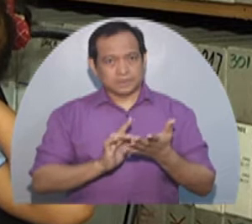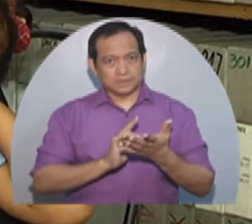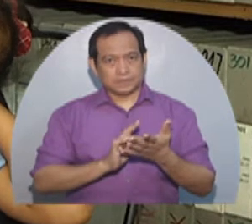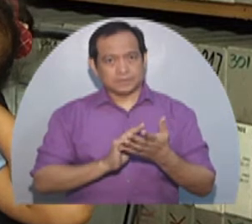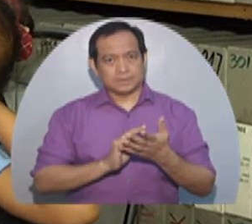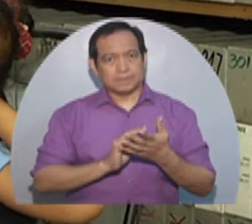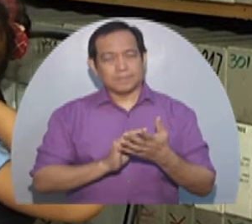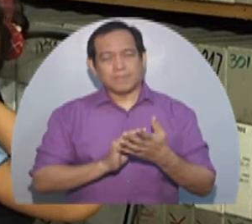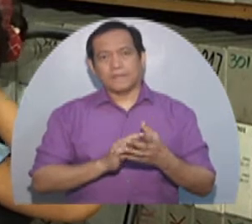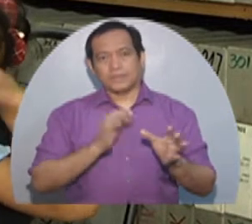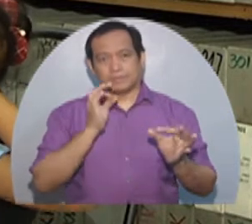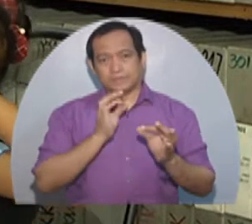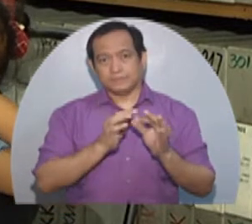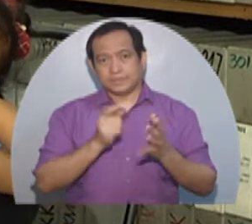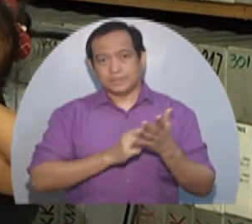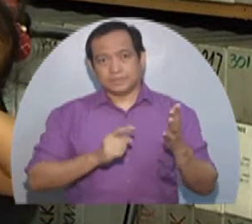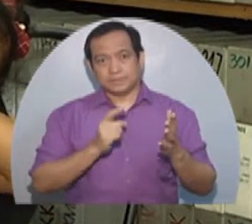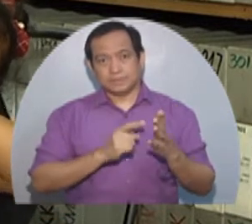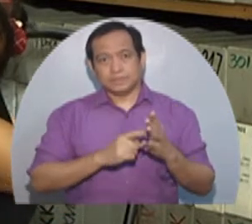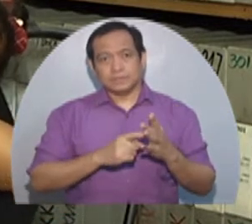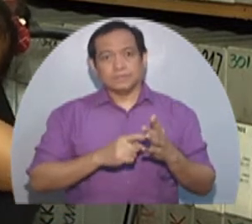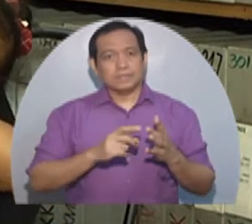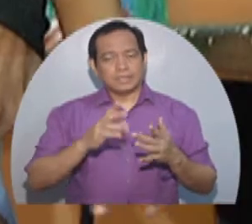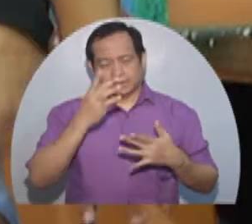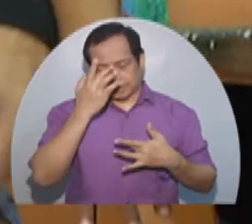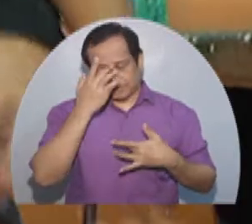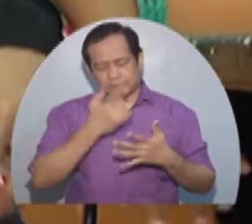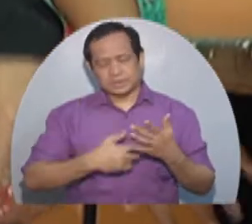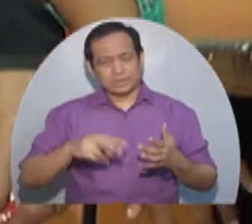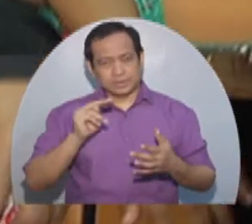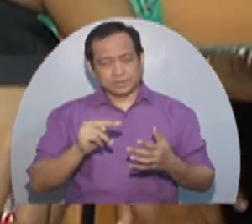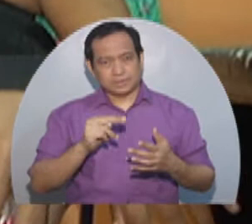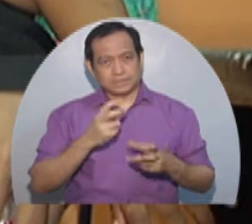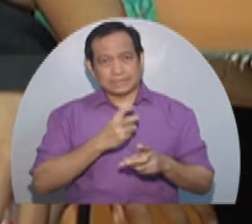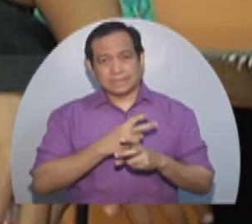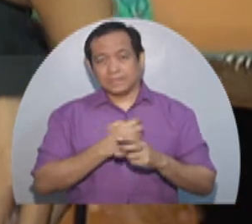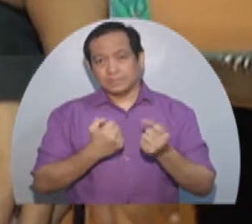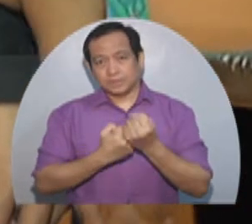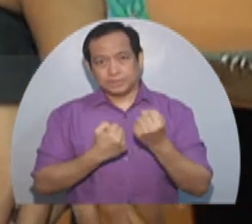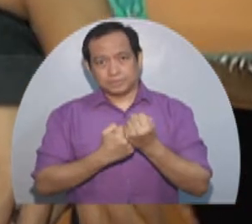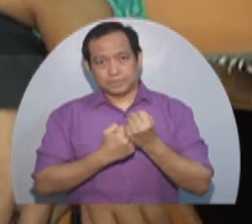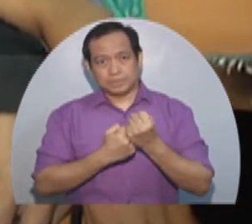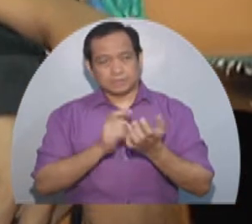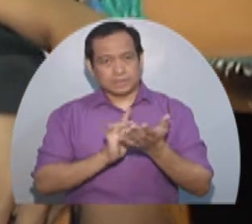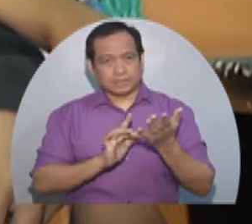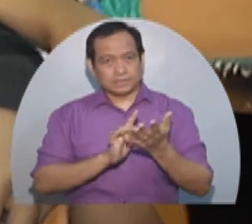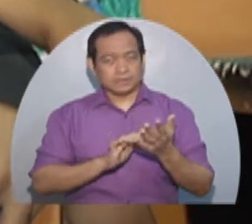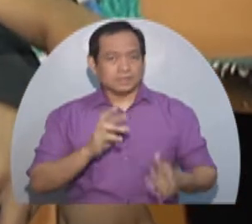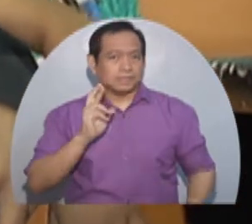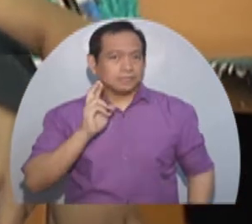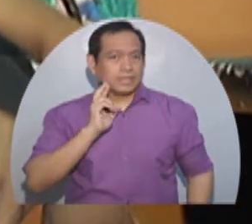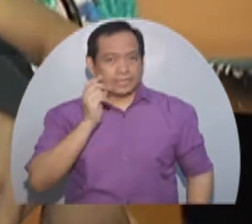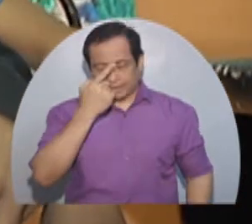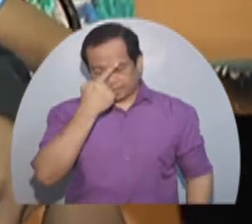bibigyan po ng gamot na angkop sa kanya kung ano po talaga yung kailangan. Hirap sa lang tustusan ang